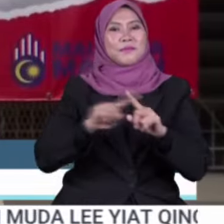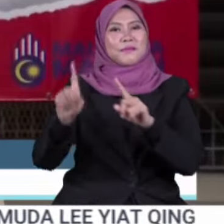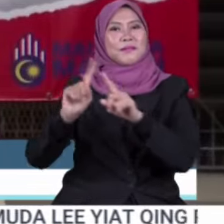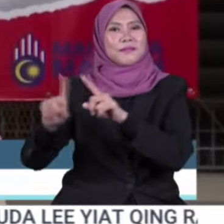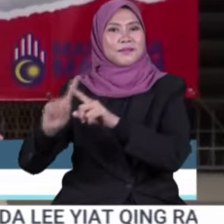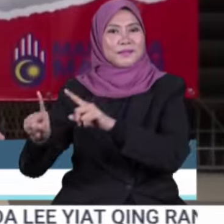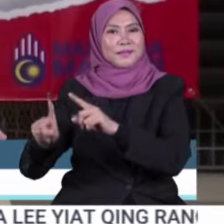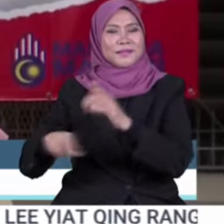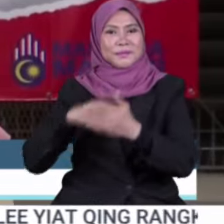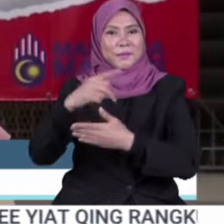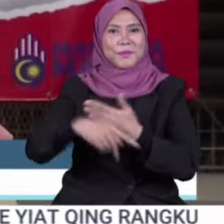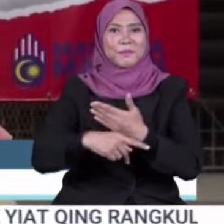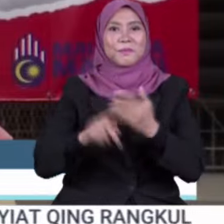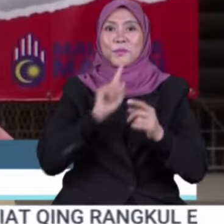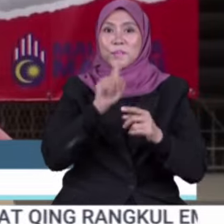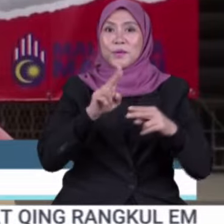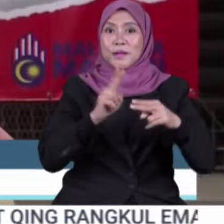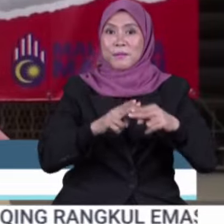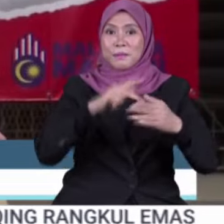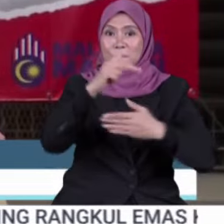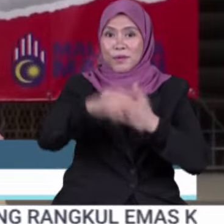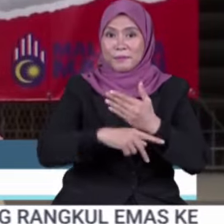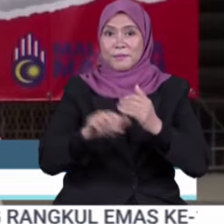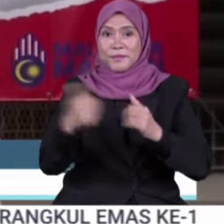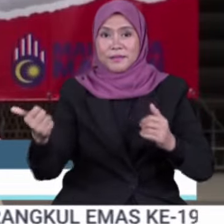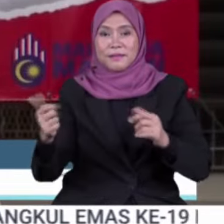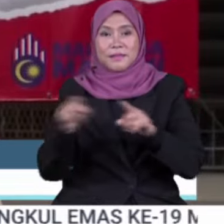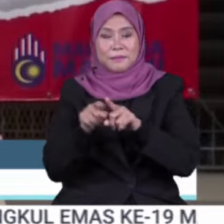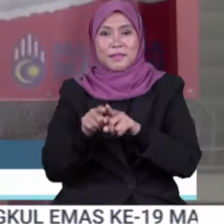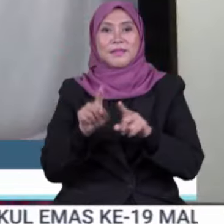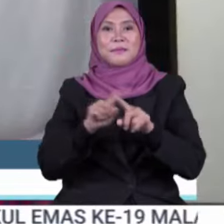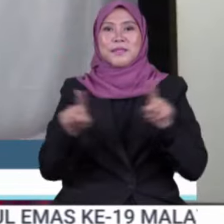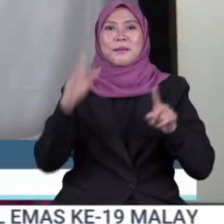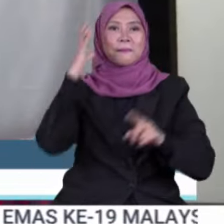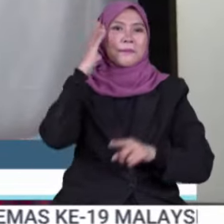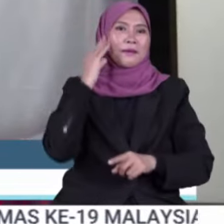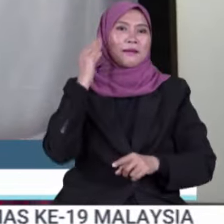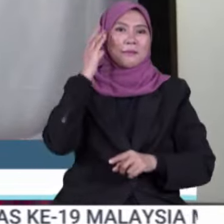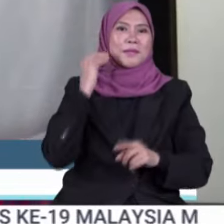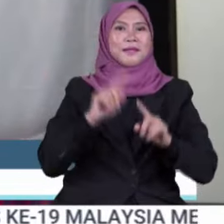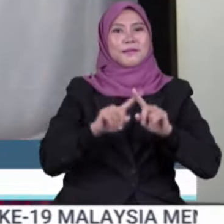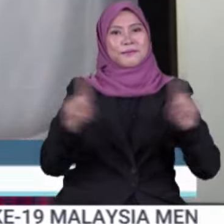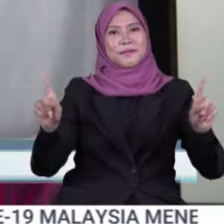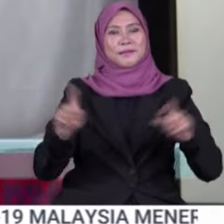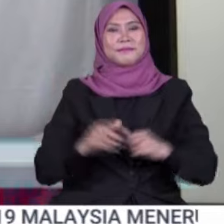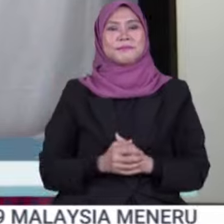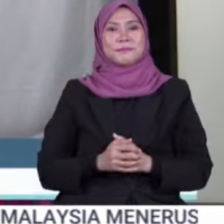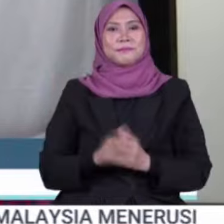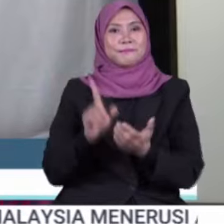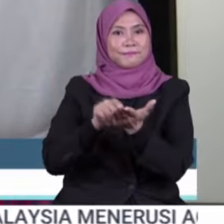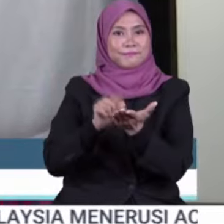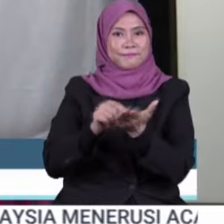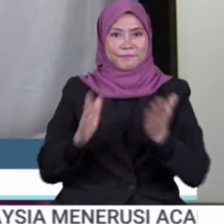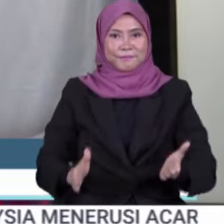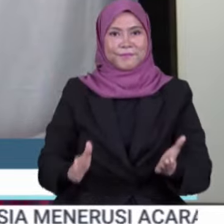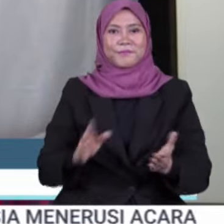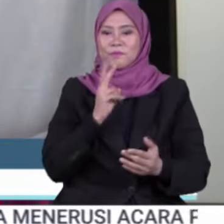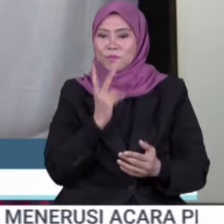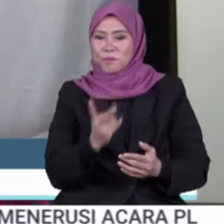tu. Walaupun dia atas nama program yang sama, tapi pengalaman yang berbeza. Pernyataan daripada pengembang media untuk dalam program ini